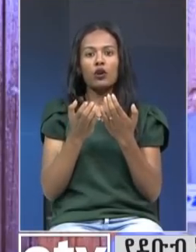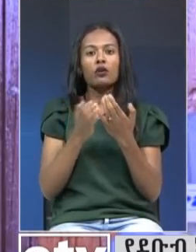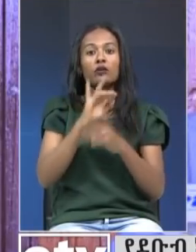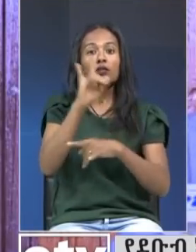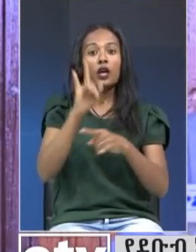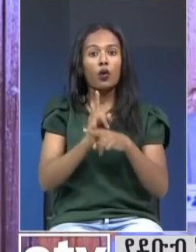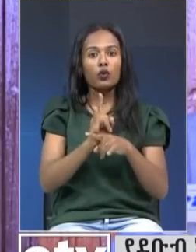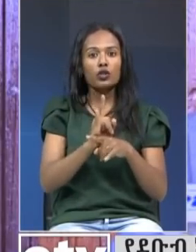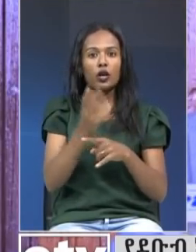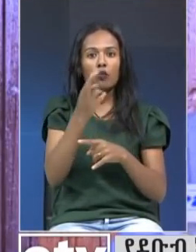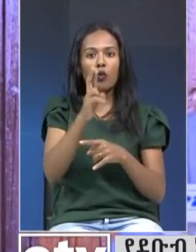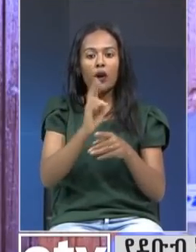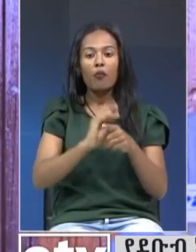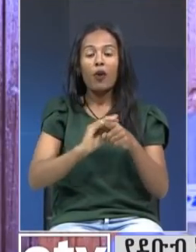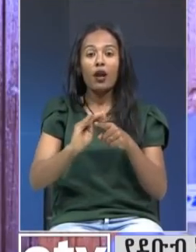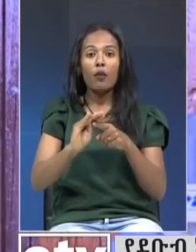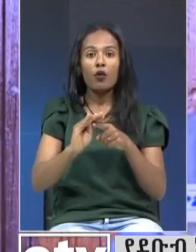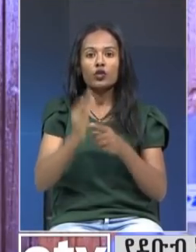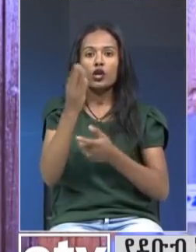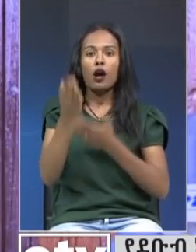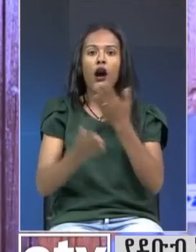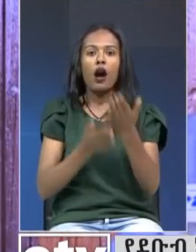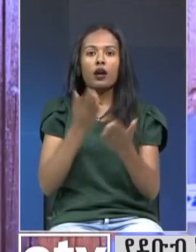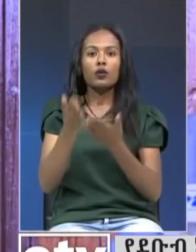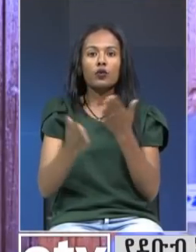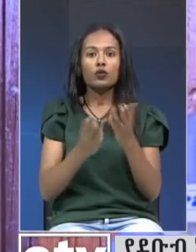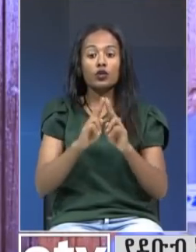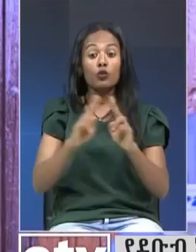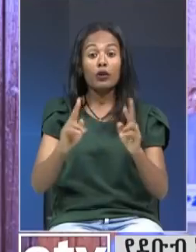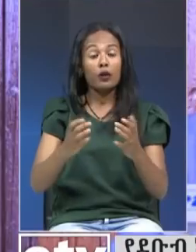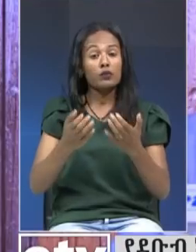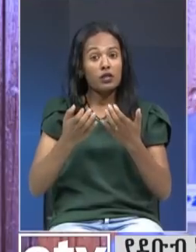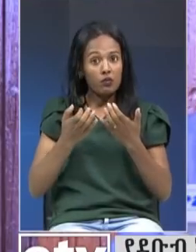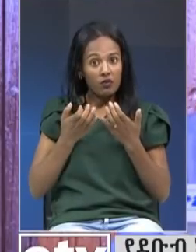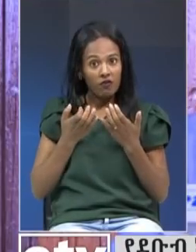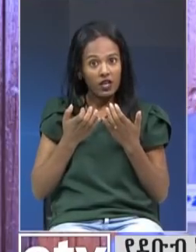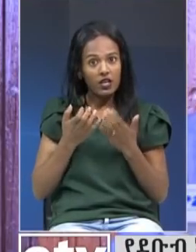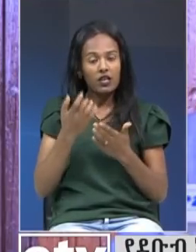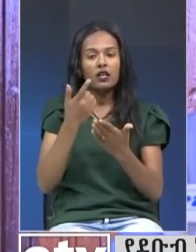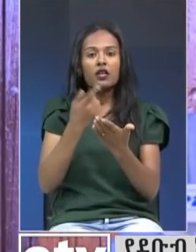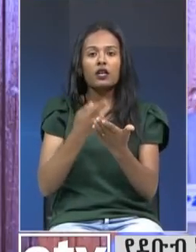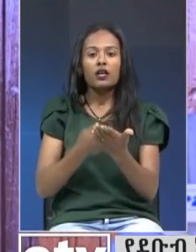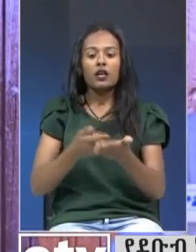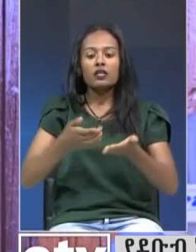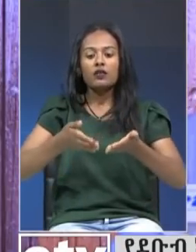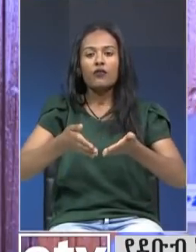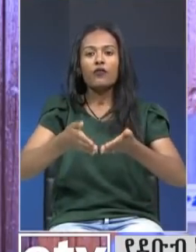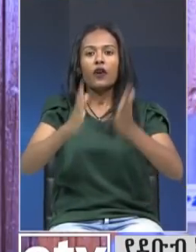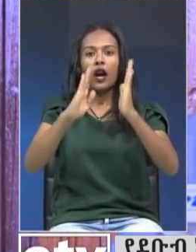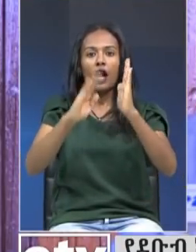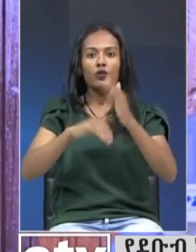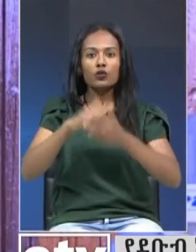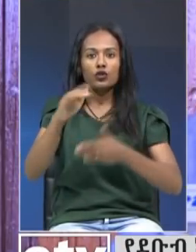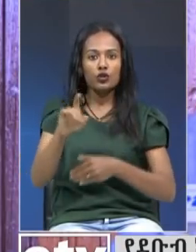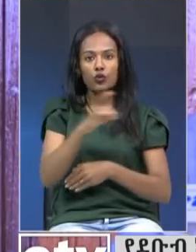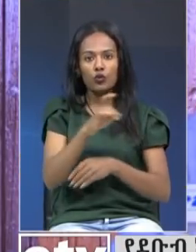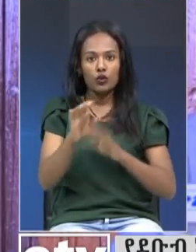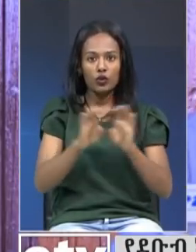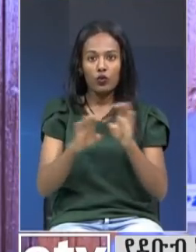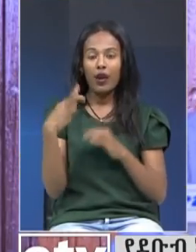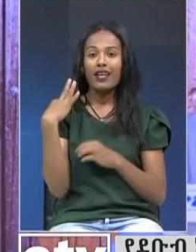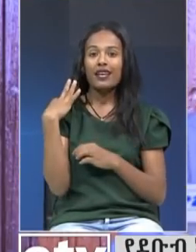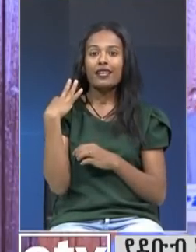ዜጎች ደግሞ ወይም ባለሙያዎች አገልግሎታቸው በጣም ስለሚፈለግ ከዚህ ፈቃድ ውጪ እንዲሆኑ ተደርጓል።